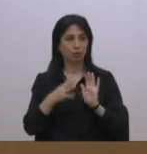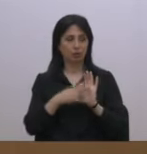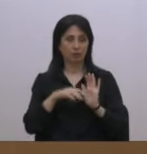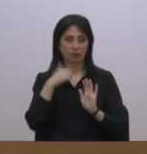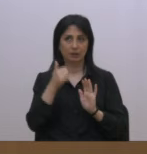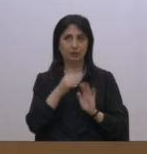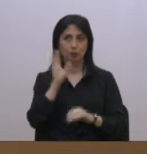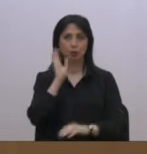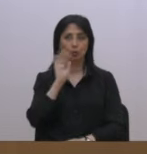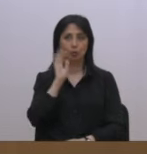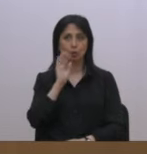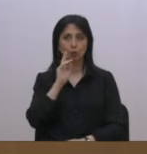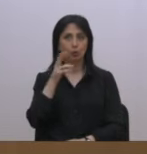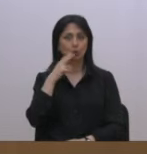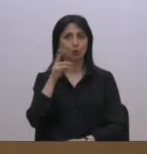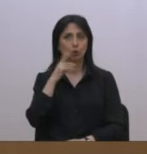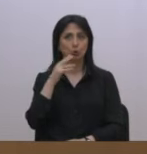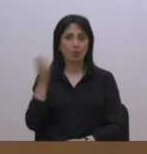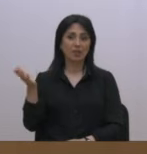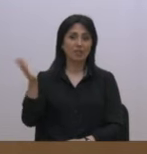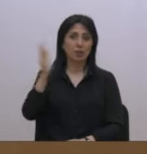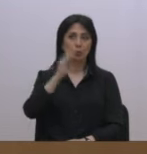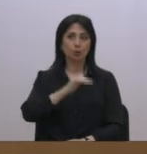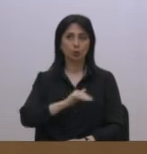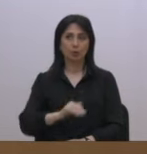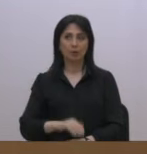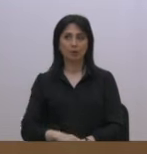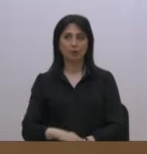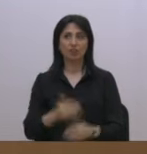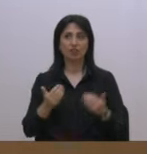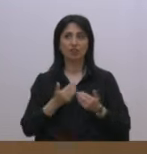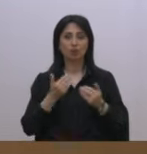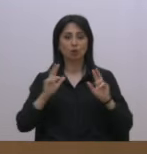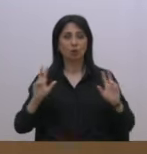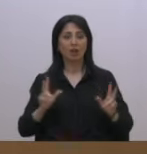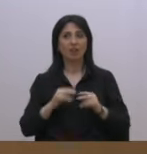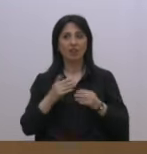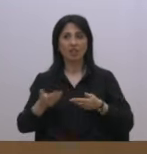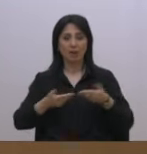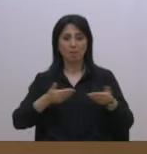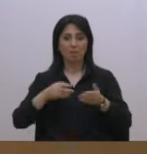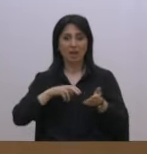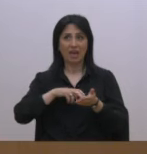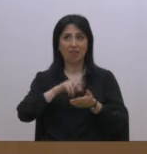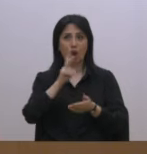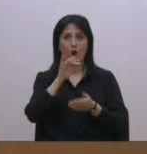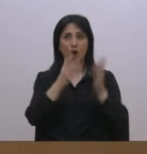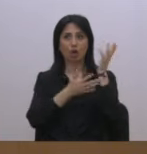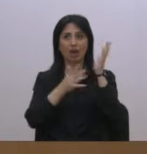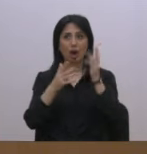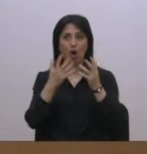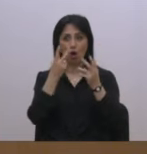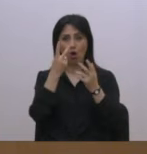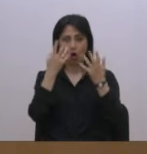1999 წელს, როდესაც სოხუმიდან წამოსულმა ცოცხლად გადარჩენილმა ფეხით გამოვიარე კოდორის ხეობა ორი